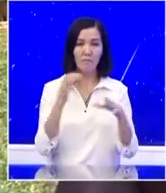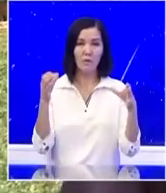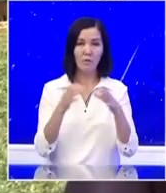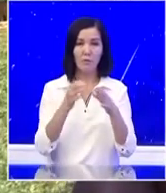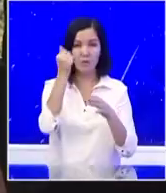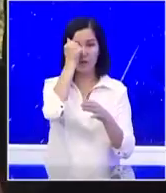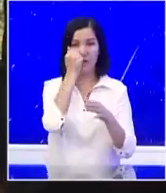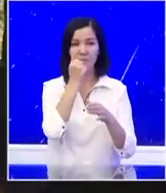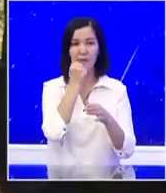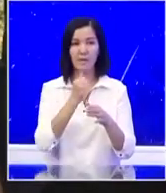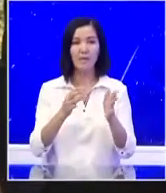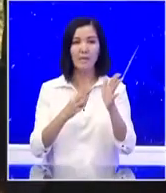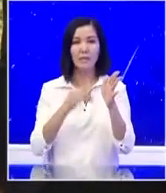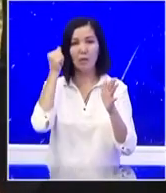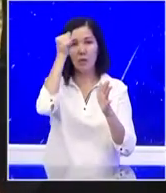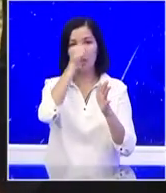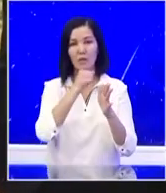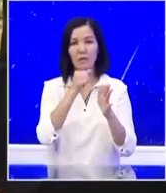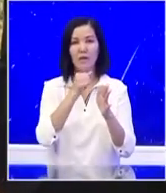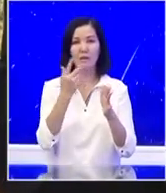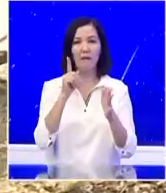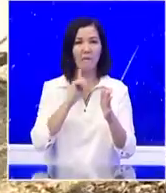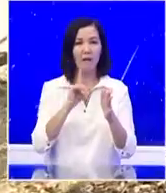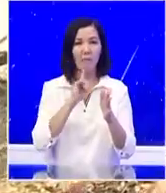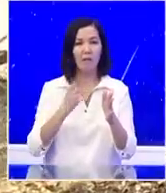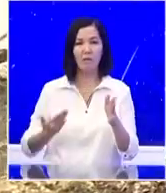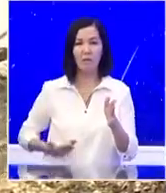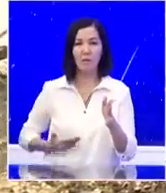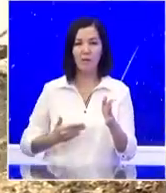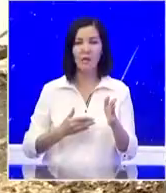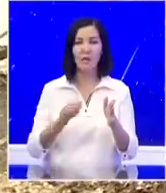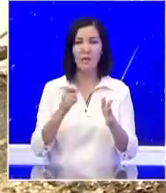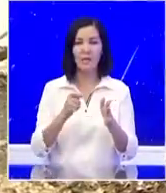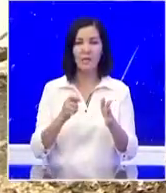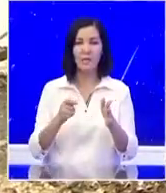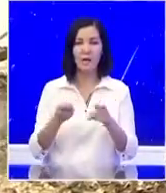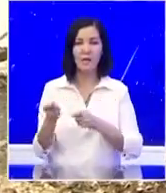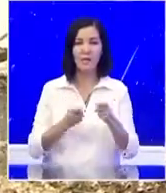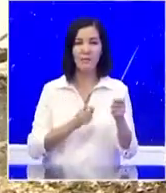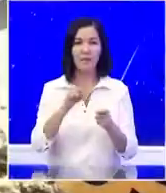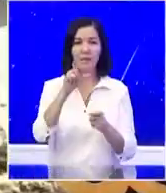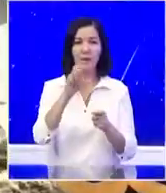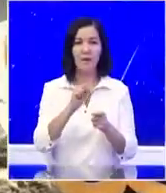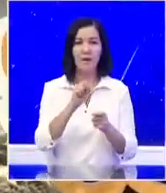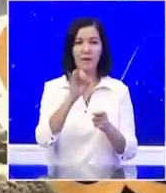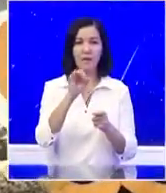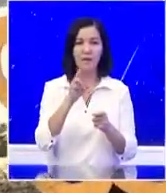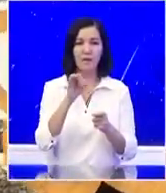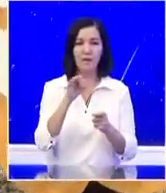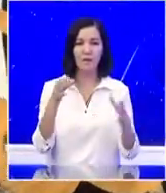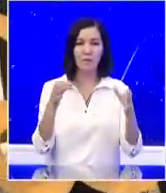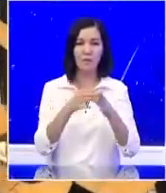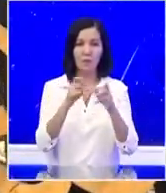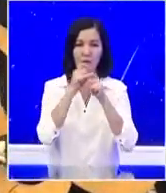енді алғысым шексіз. 8 жыл әр үйдің босағасын сағалап келген отбасына шаңырақ кілтін аудан әкімдігі мен қарекет қорының өкілі табыстады.